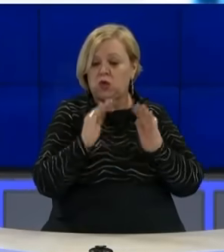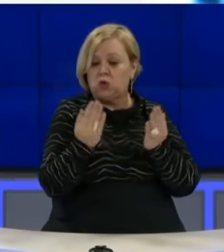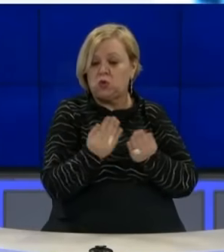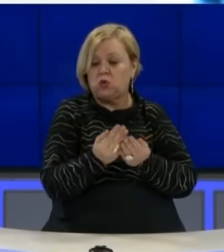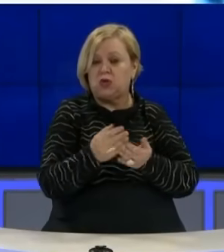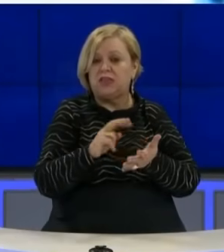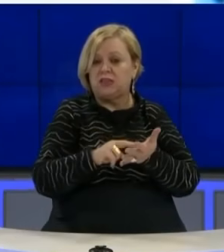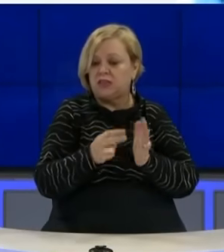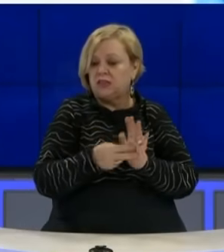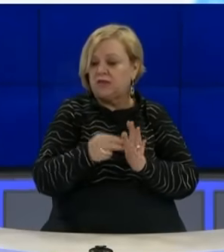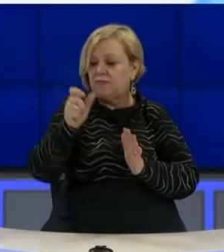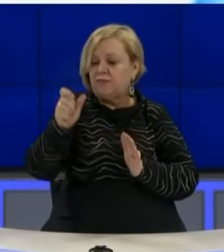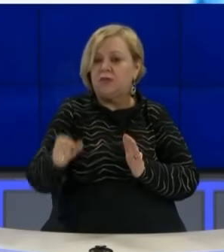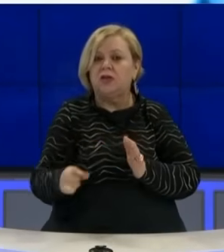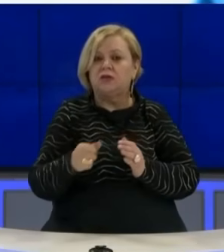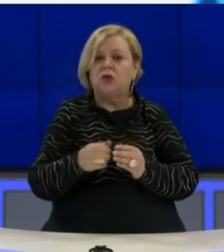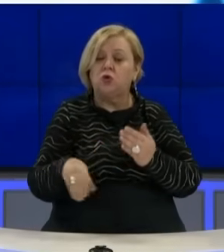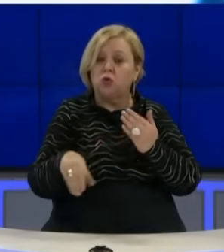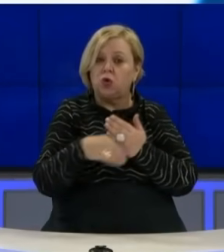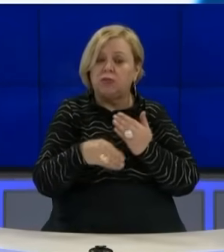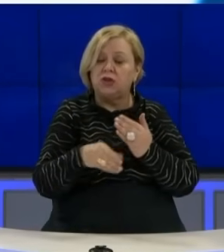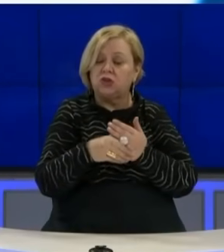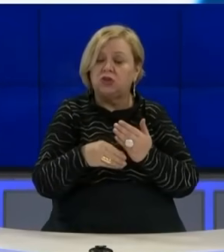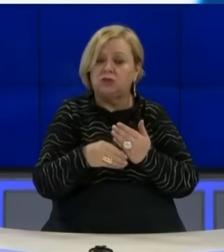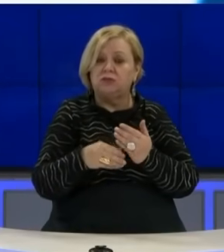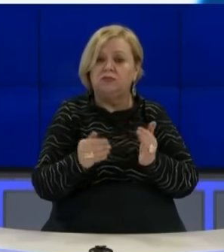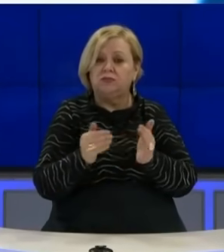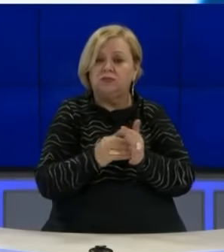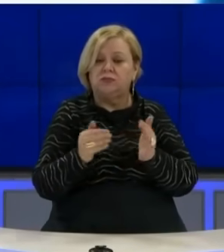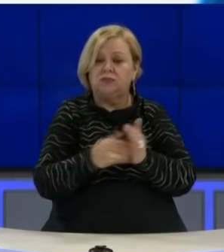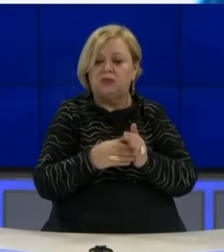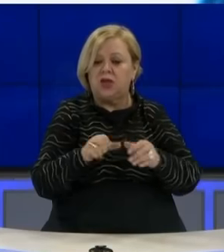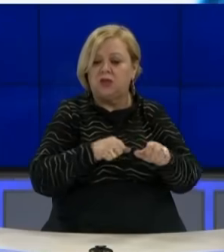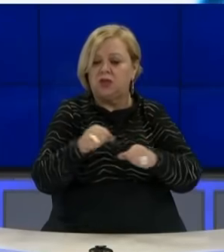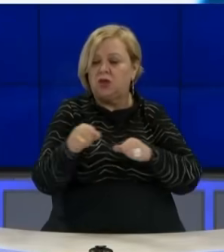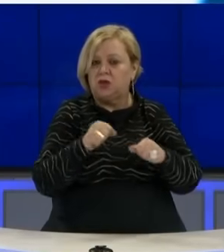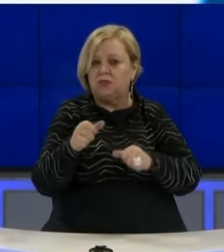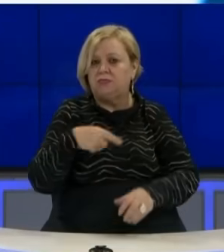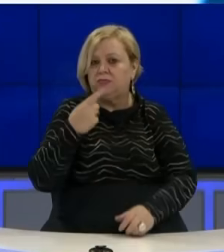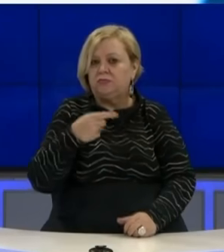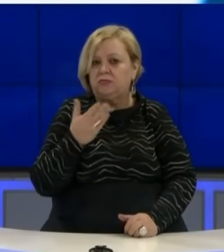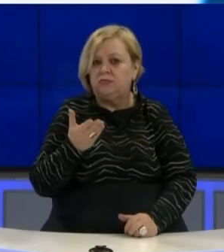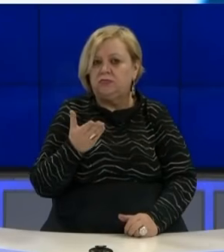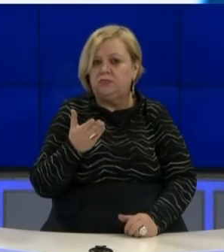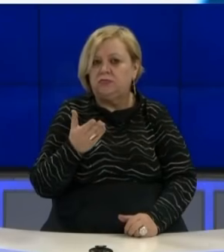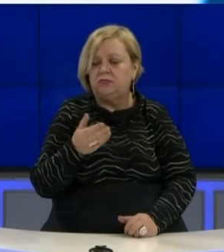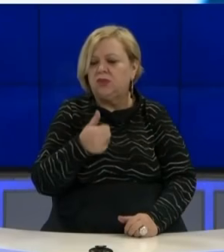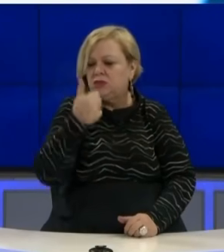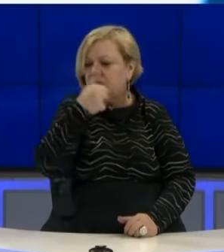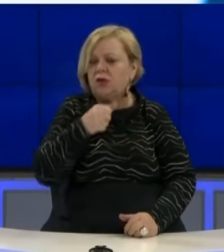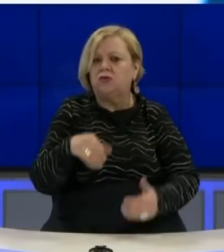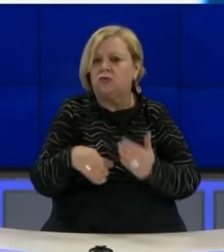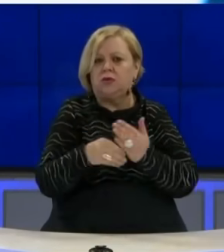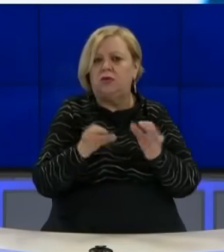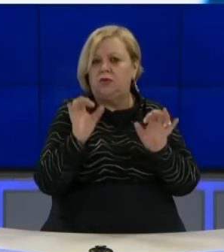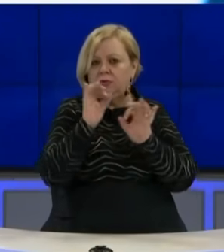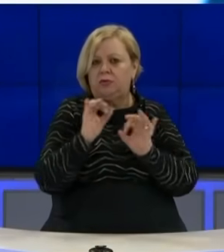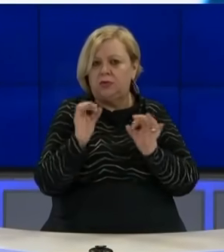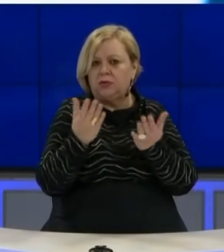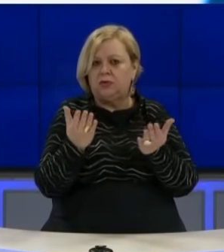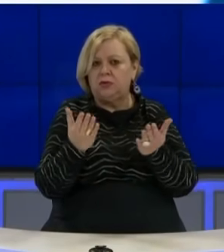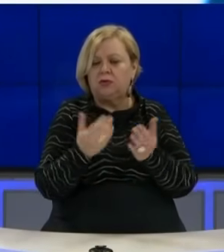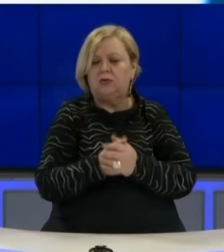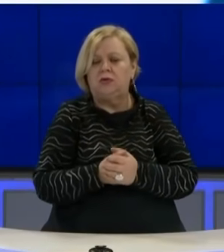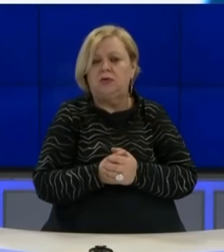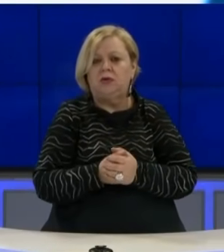partive politike do të sjellë dokumente shtesë, sepse vazhdimisht drejtori i kësaj zyre ka thënë se nuk kanë çfarë të shtojnë me që